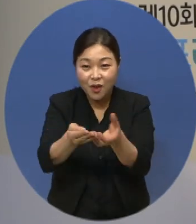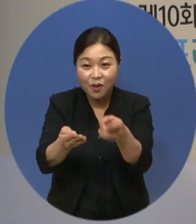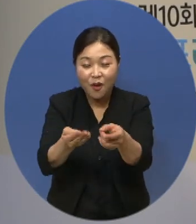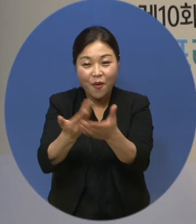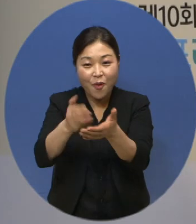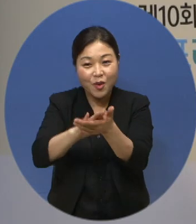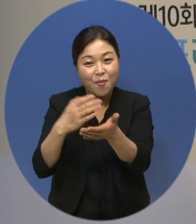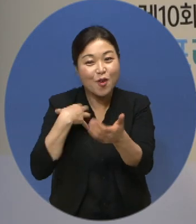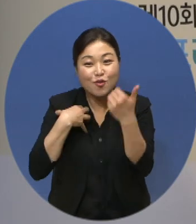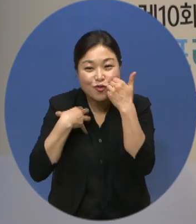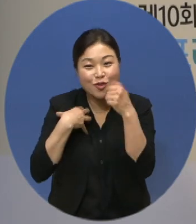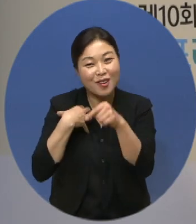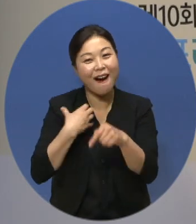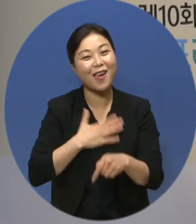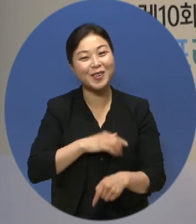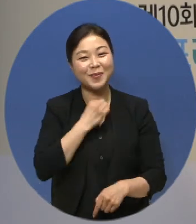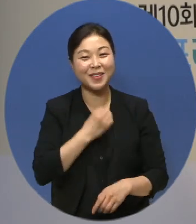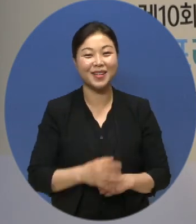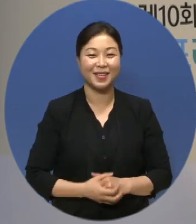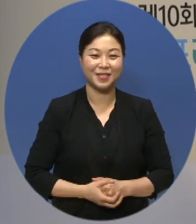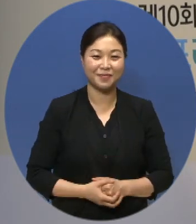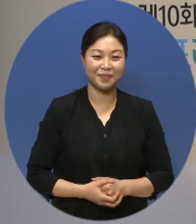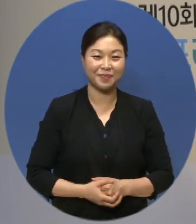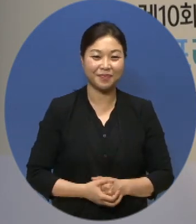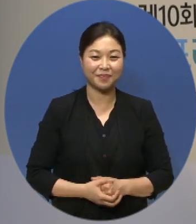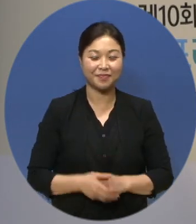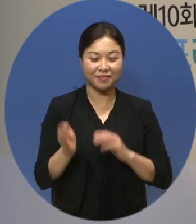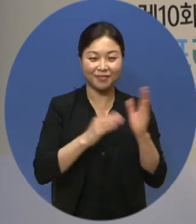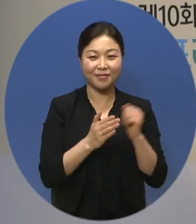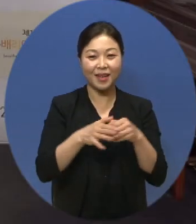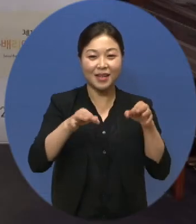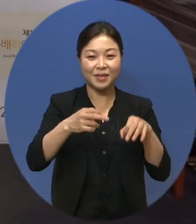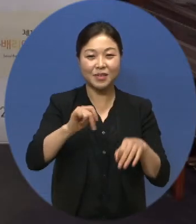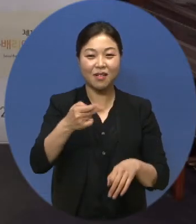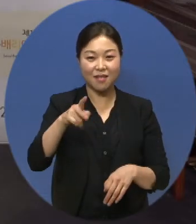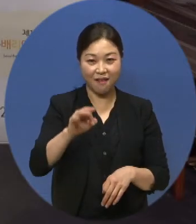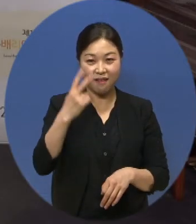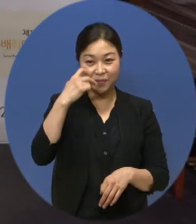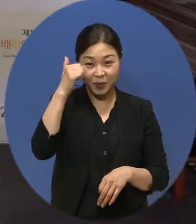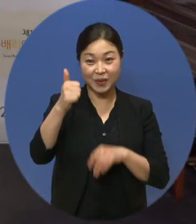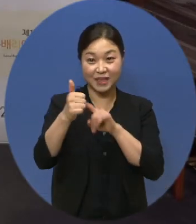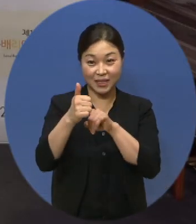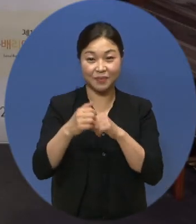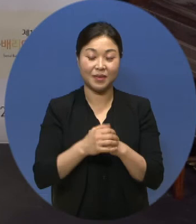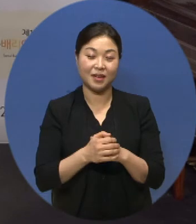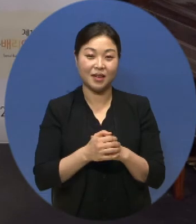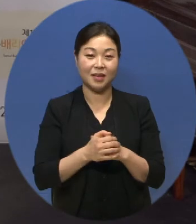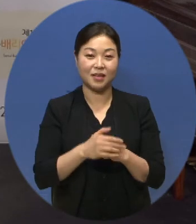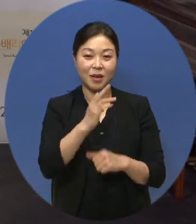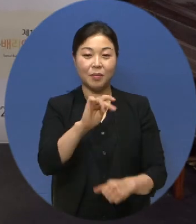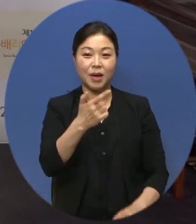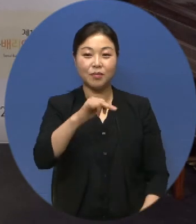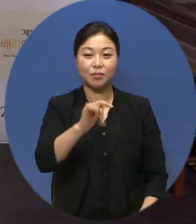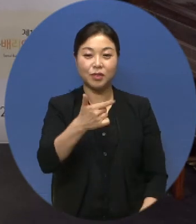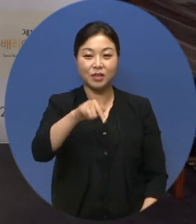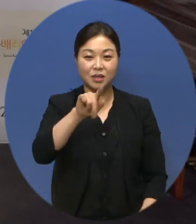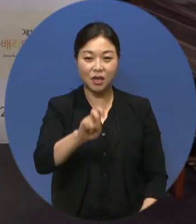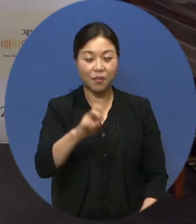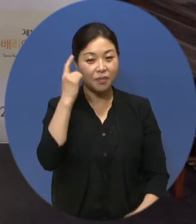같습니다. 자, 그래요. 이번에는 김선경 감독님 판문점 에어컨 어떻게 보셨습니까?